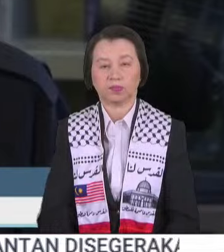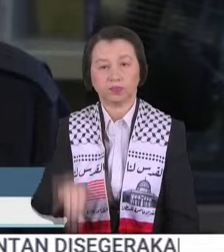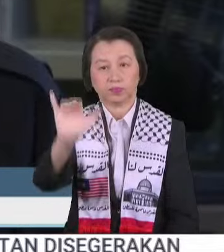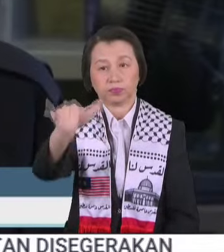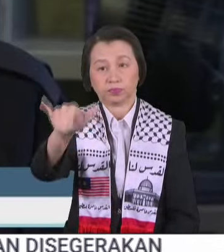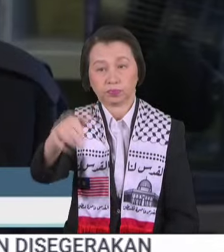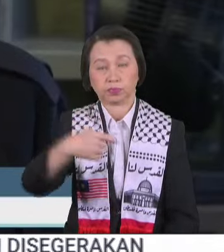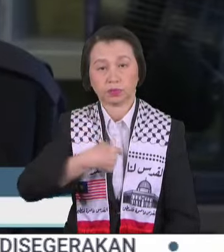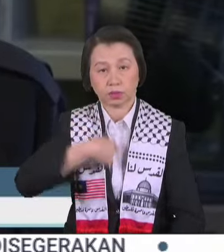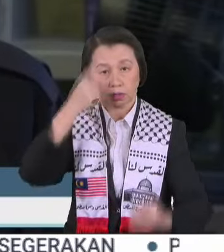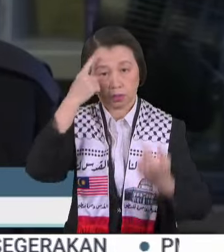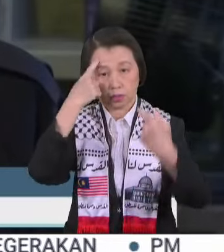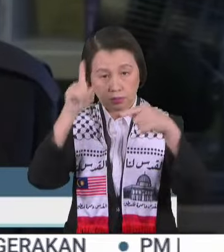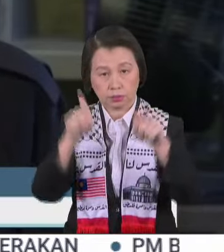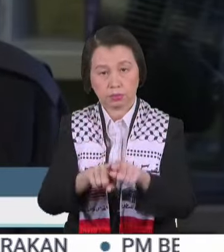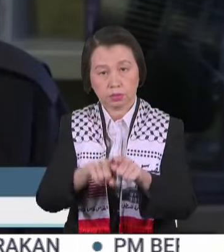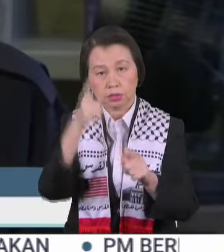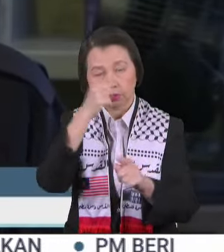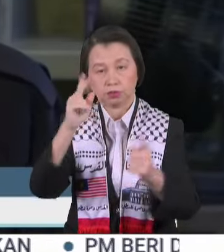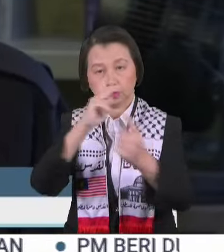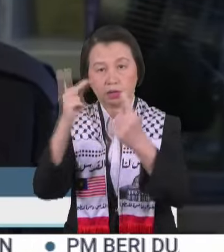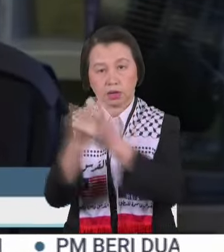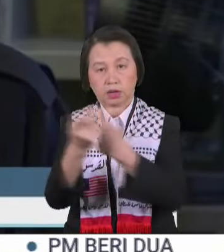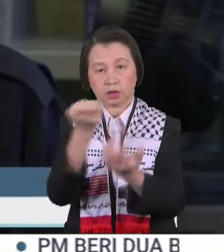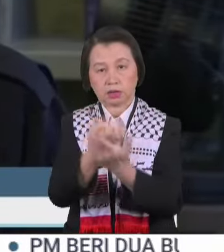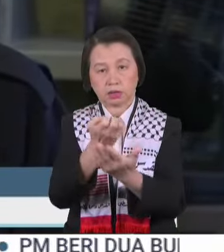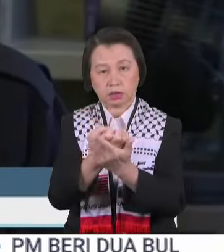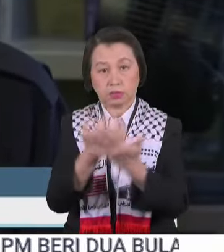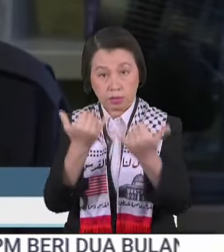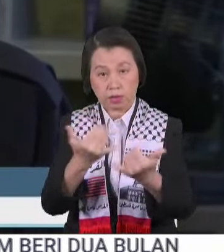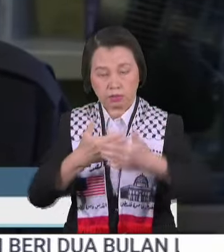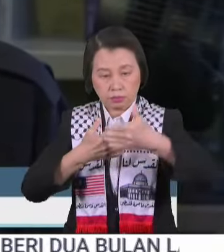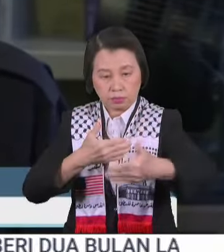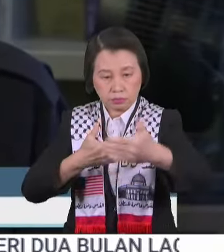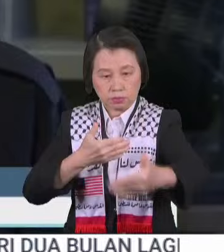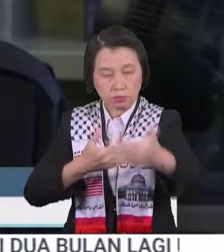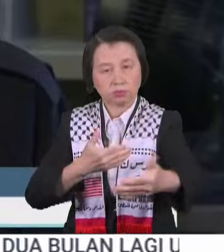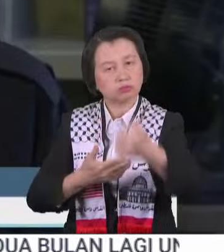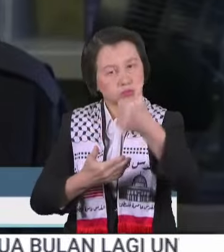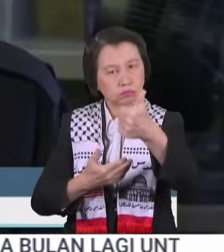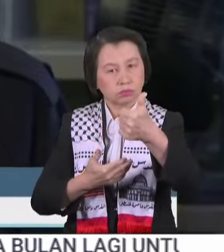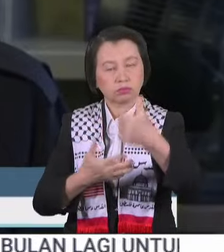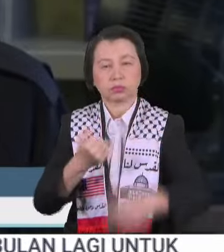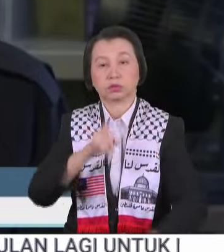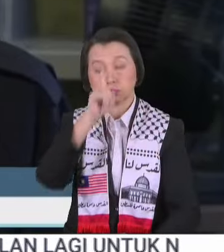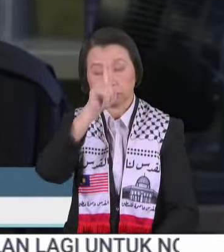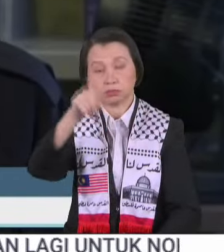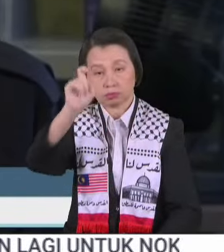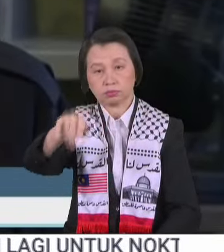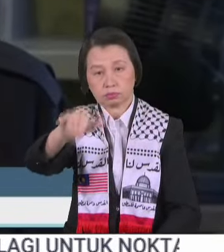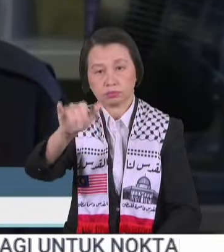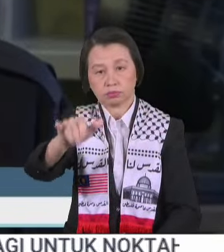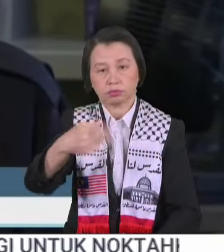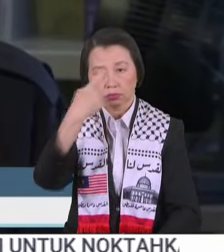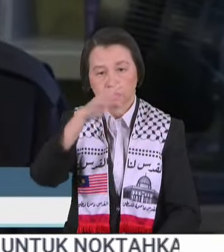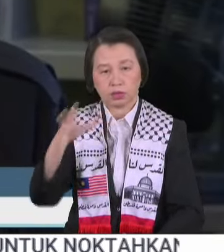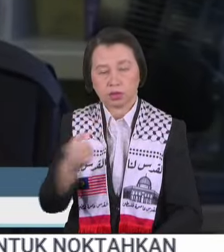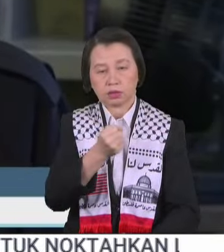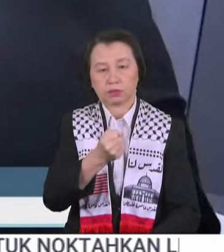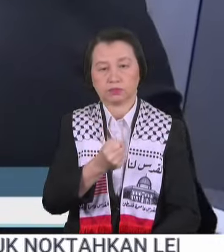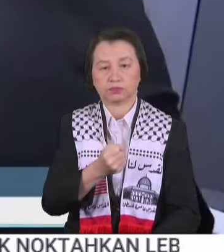setuju. Dan kerana keadaan ekonomi kita semakin langka, semakin meningkat, inflasi juga. Jadi memang patutlah untuk kita